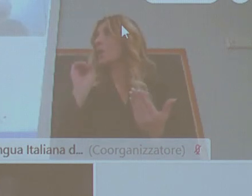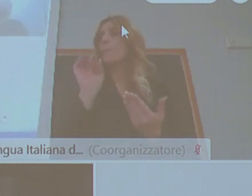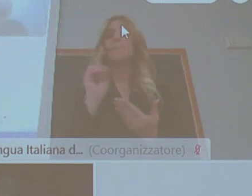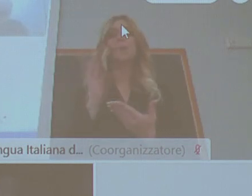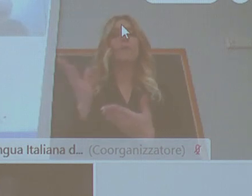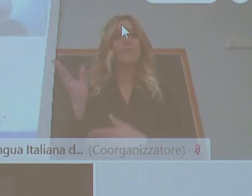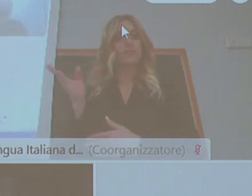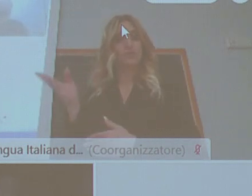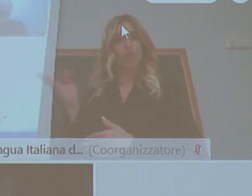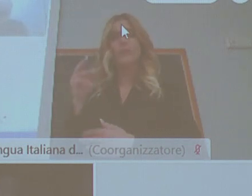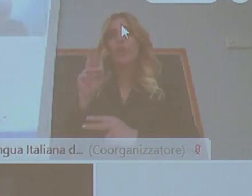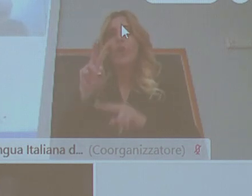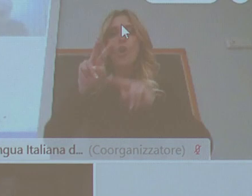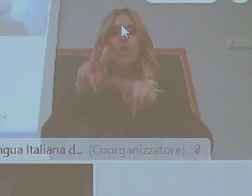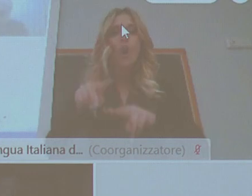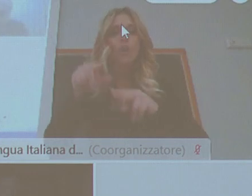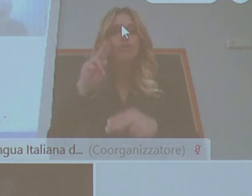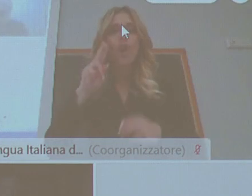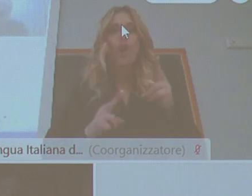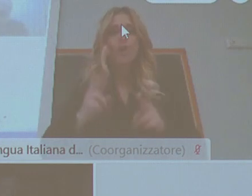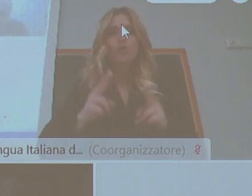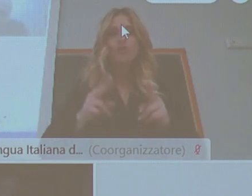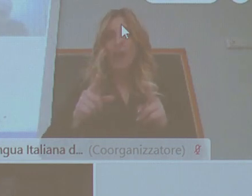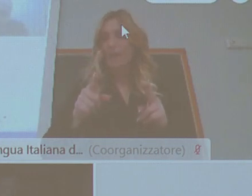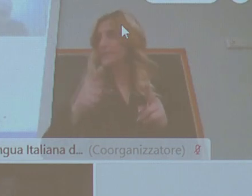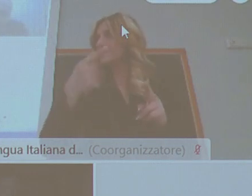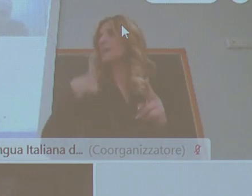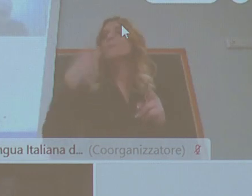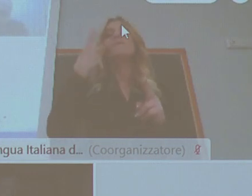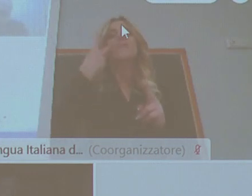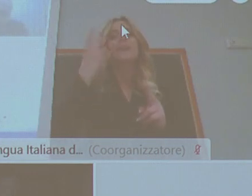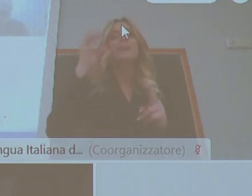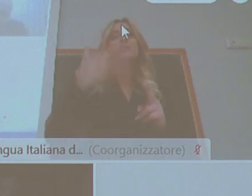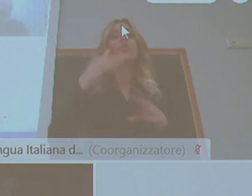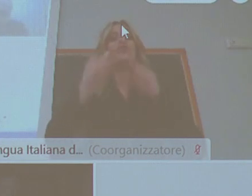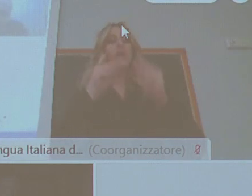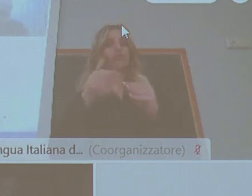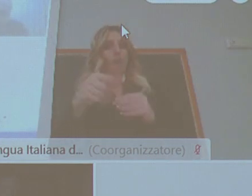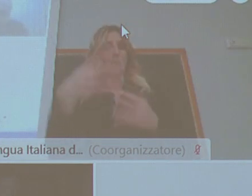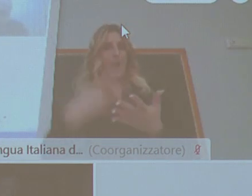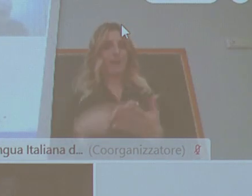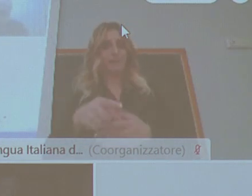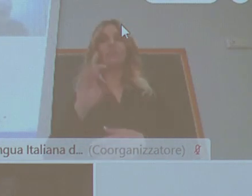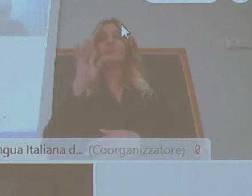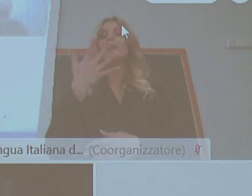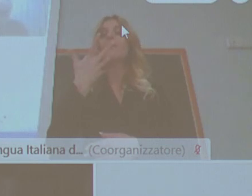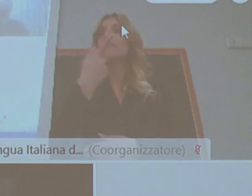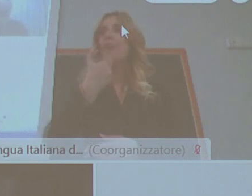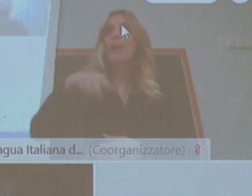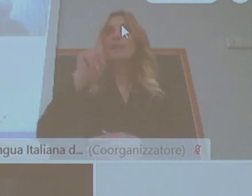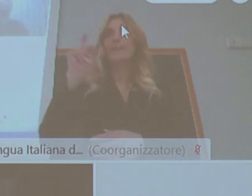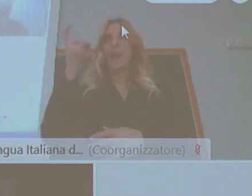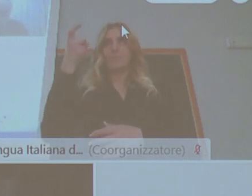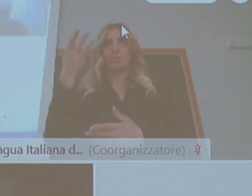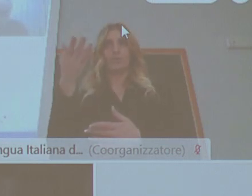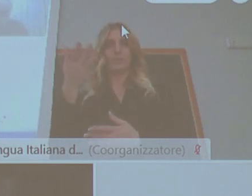dà una controllata in chat, che io non ho nella chat della videoconferenza, per vedere se ci sono delle domande lì, se volete approfittare, questo un po',